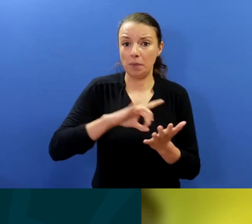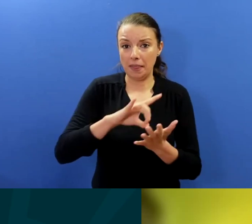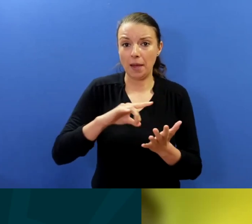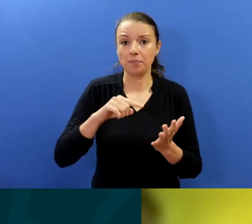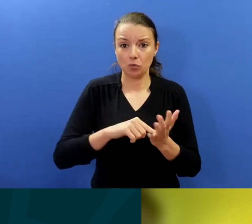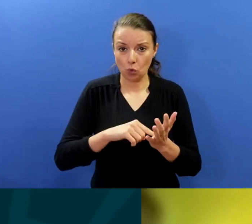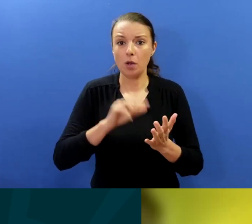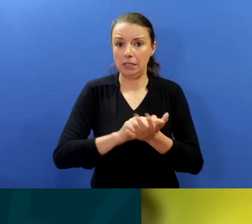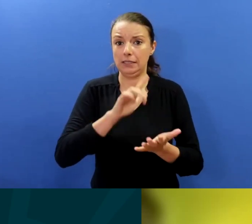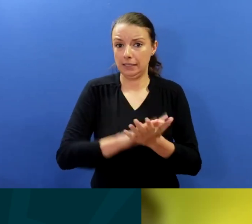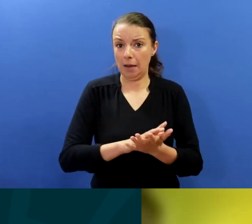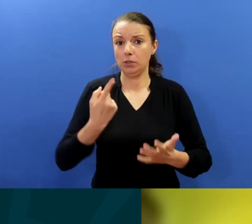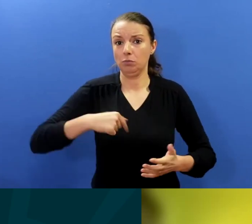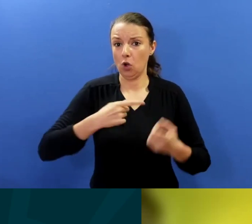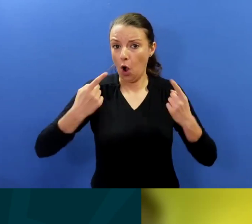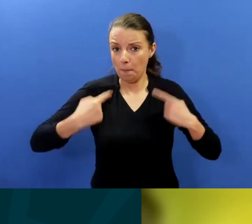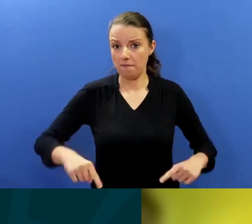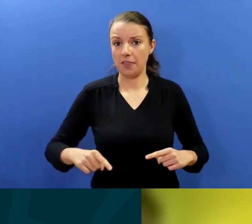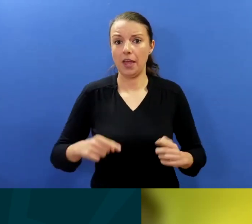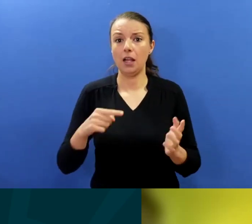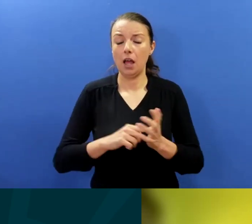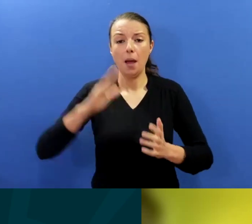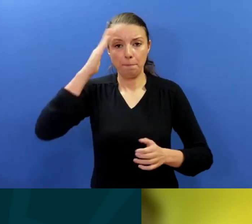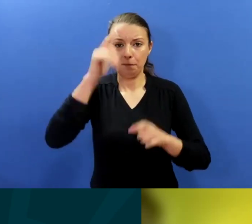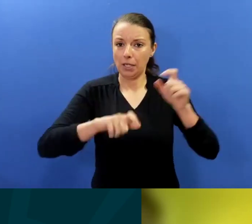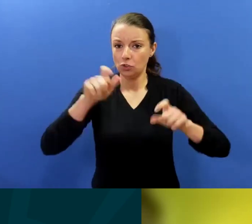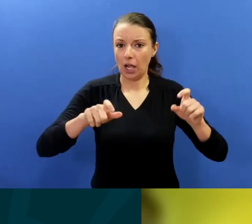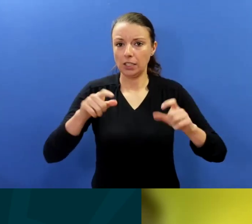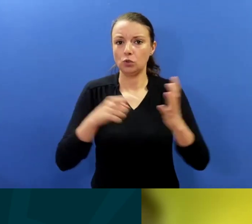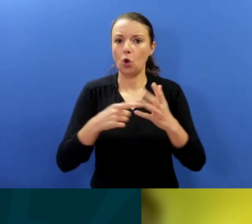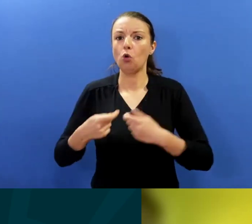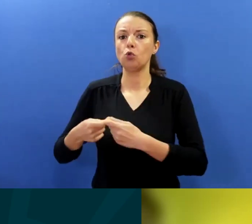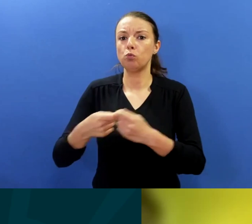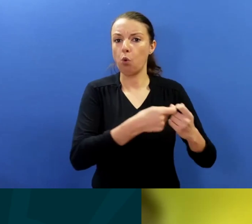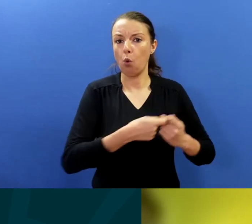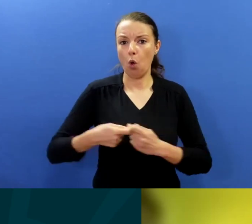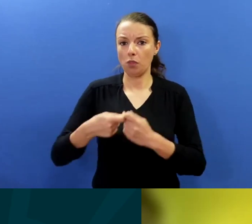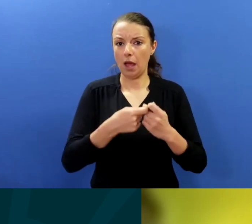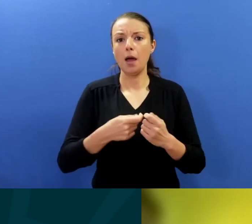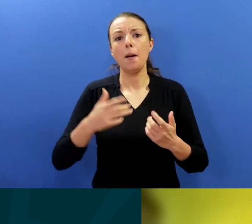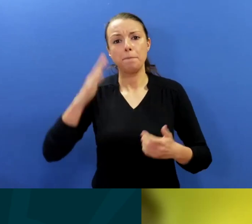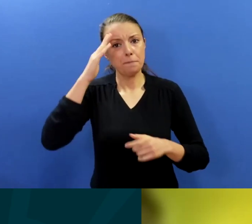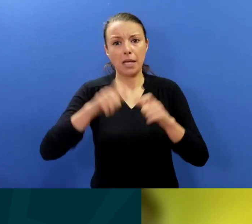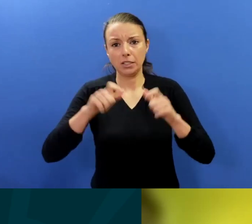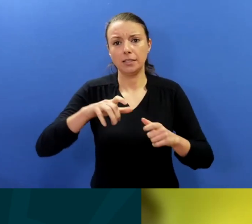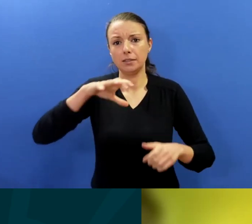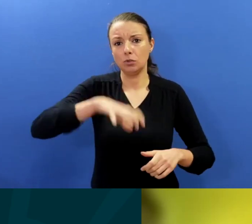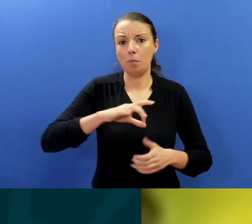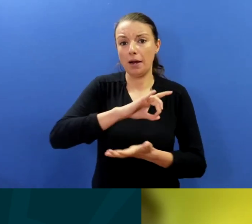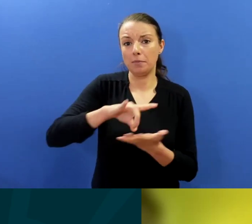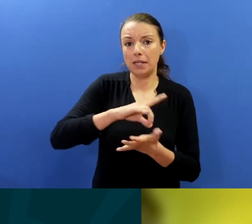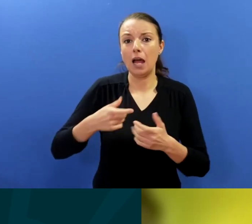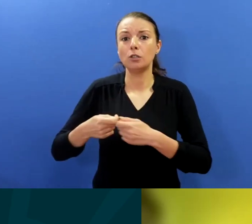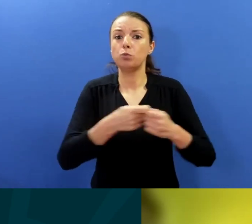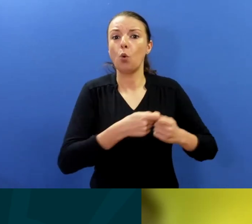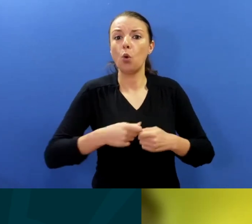Sami zapisaliśmy jako But obywatele, after że 35 years, mieszkańcy tworzą we do not wspólnotę, mieszkańcy gminy tworzą wspólnotę samorządową i